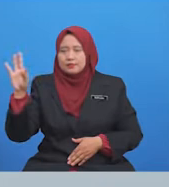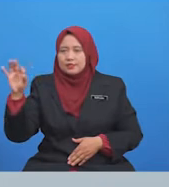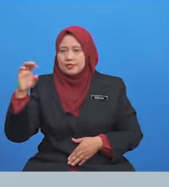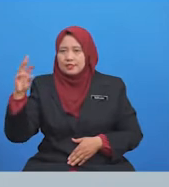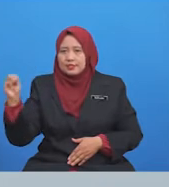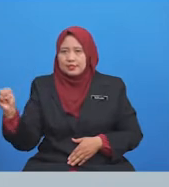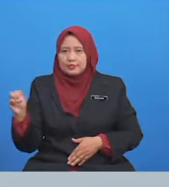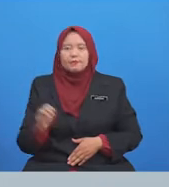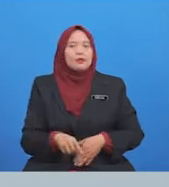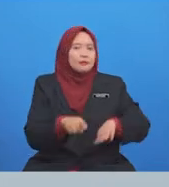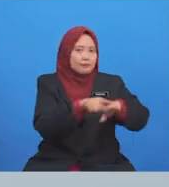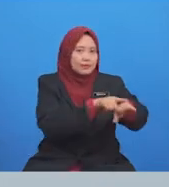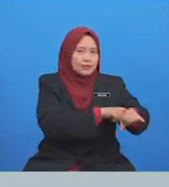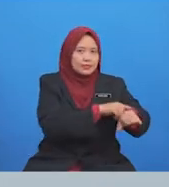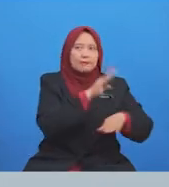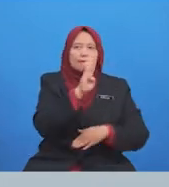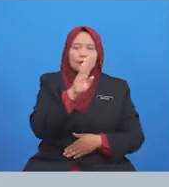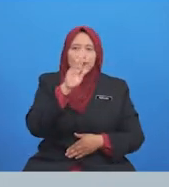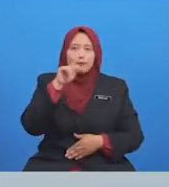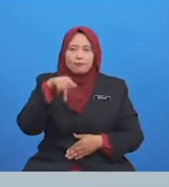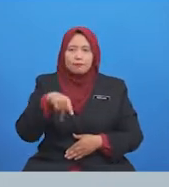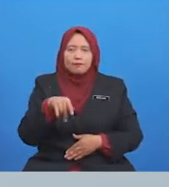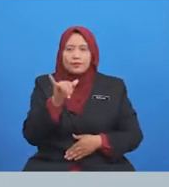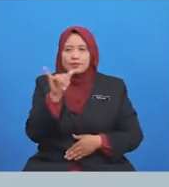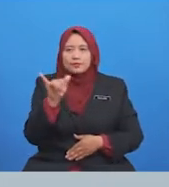cm, panjang BP ialah